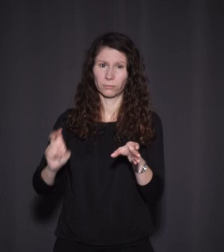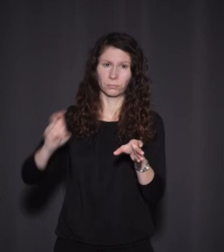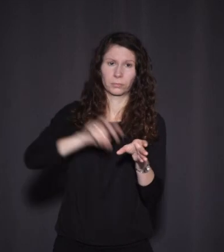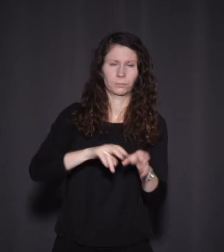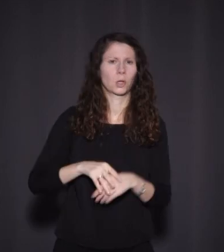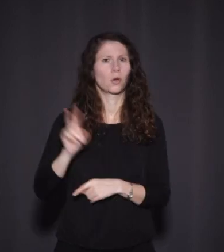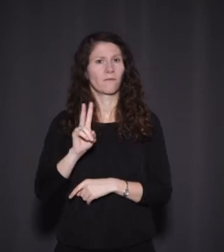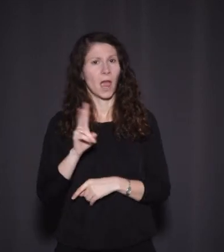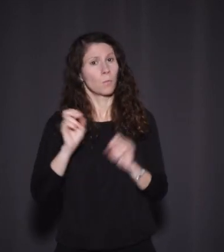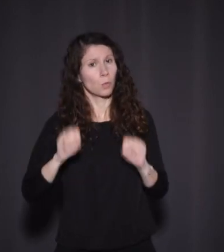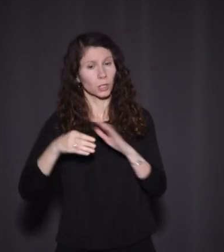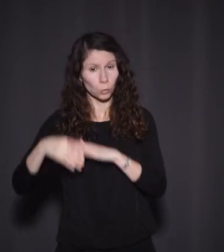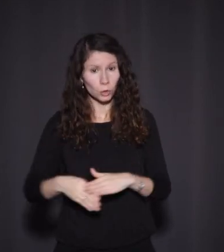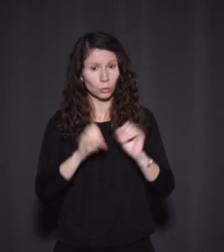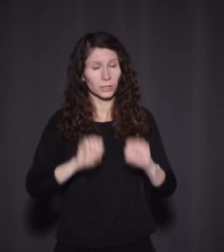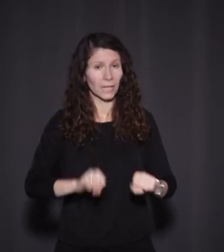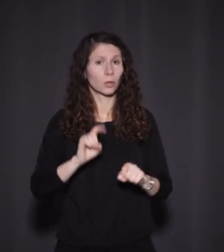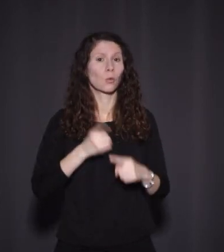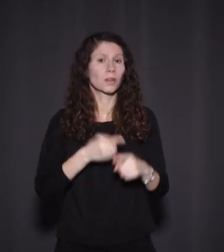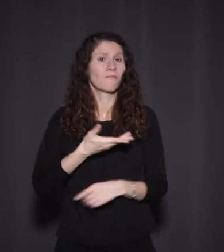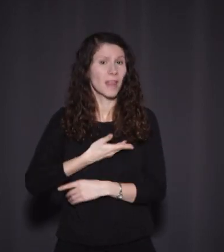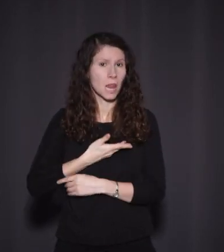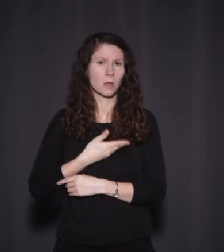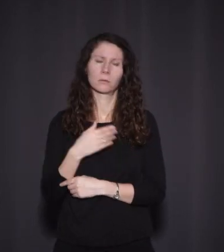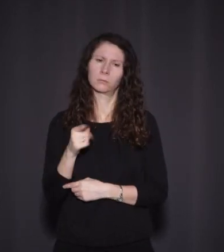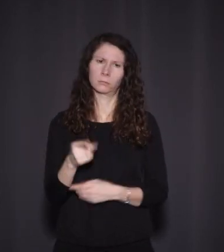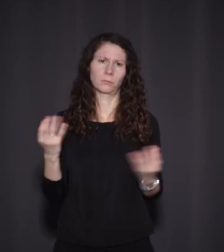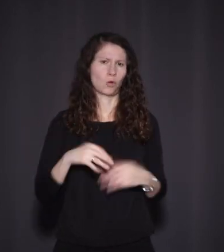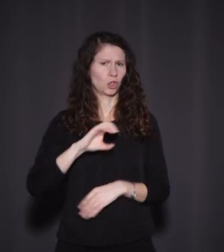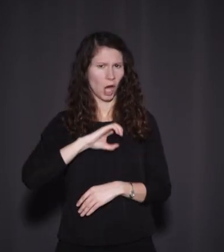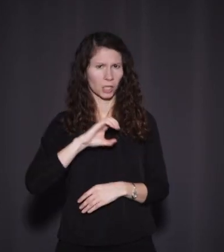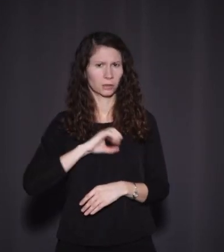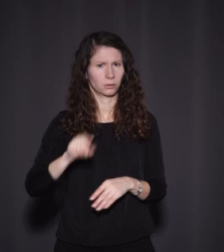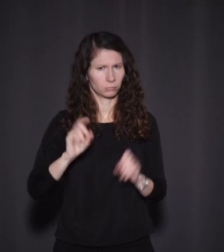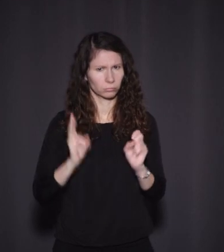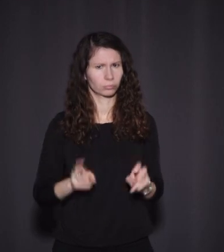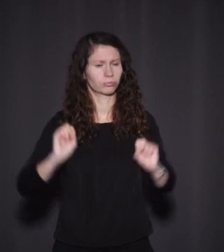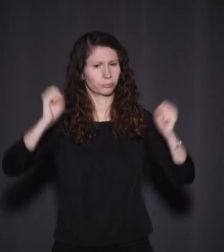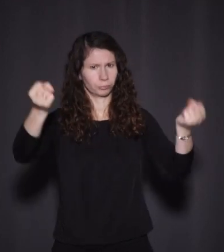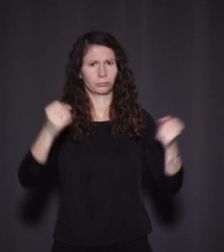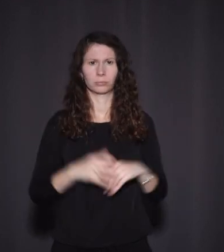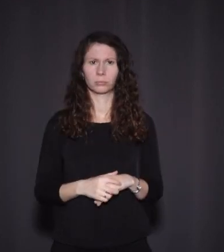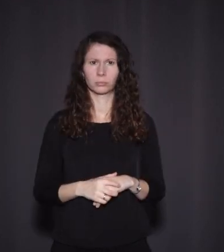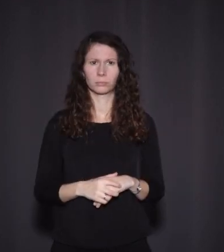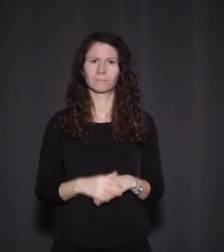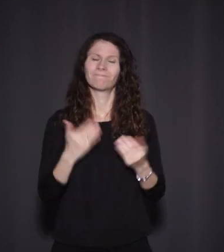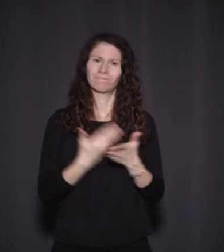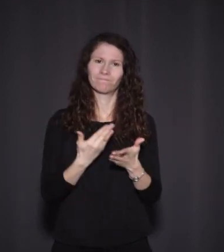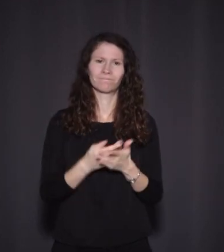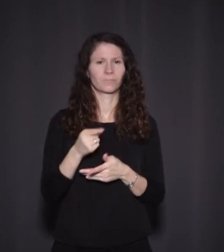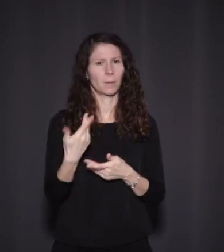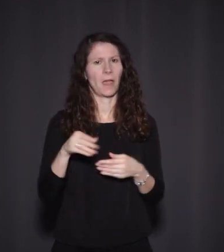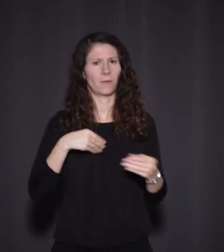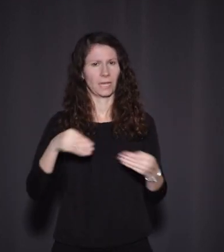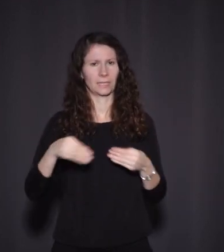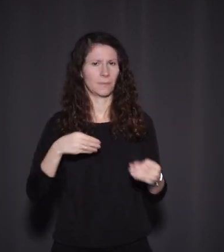etwas beitragen können und wollen, die müssen doch einfach die Möglichkeit haben, da auch länger beizutragen und da eine Flexibilität